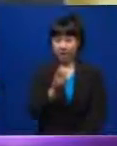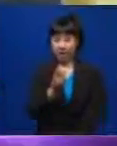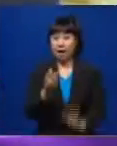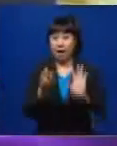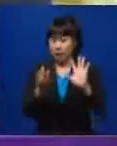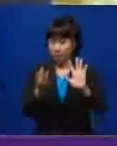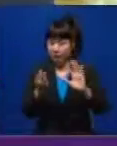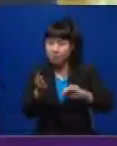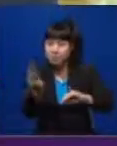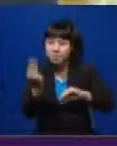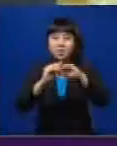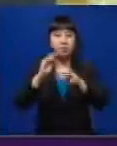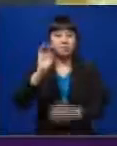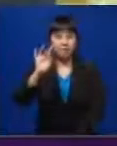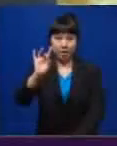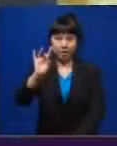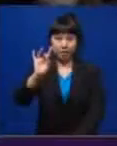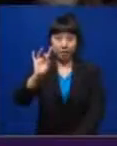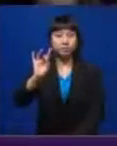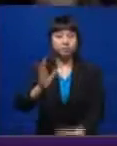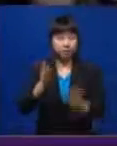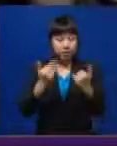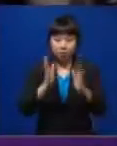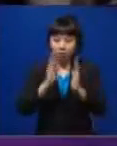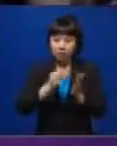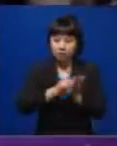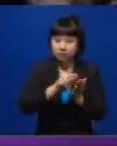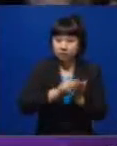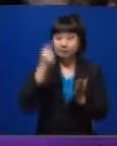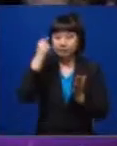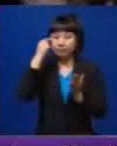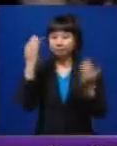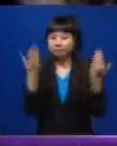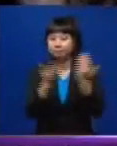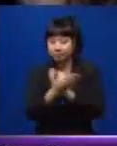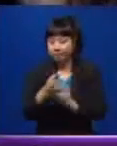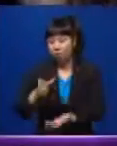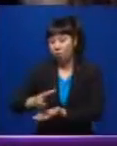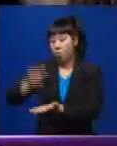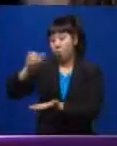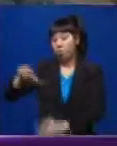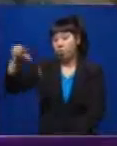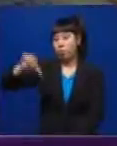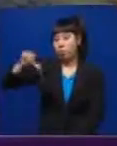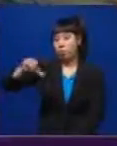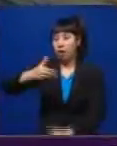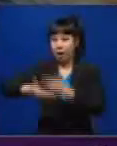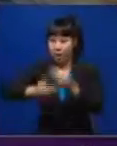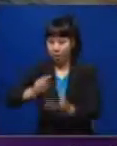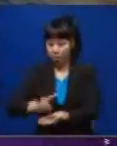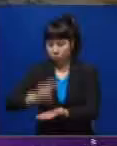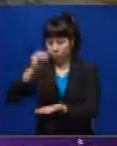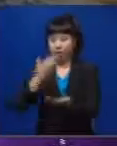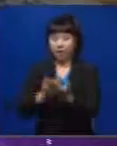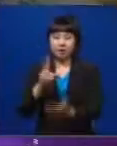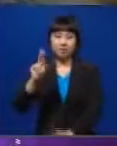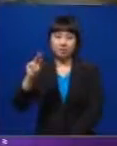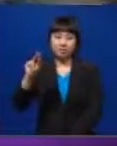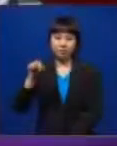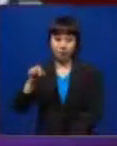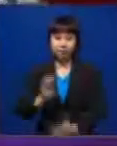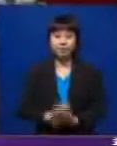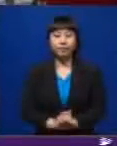ทสูงขึ้นกลายเป็ลูกละ 8 บาททำให้ลกคาบางส่นหนมาใช้น้ำมานาวสังเคราะที่ขายขวดละ 30 บาทแทน